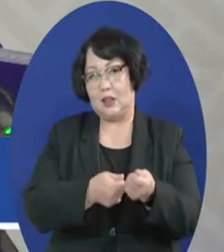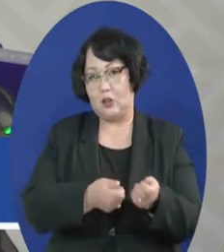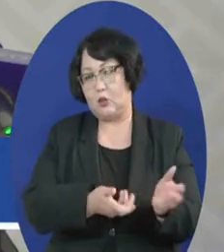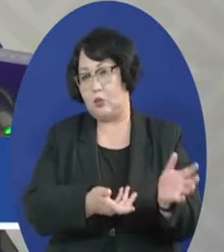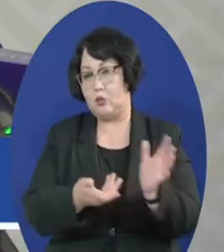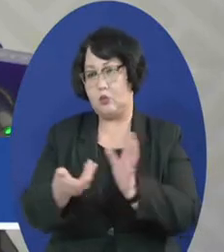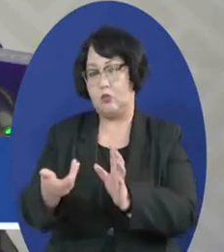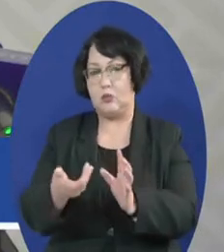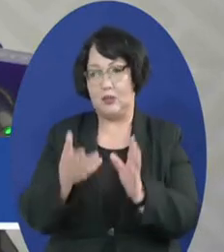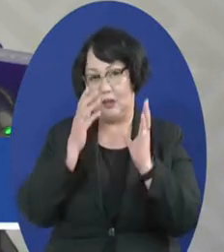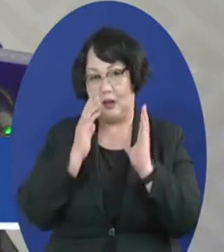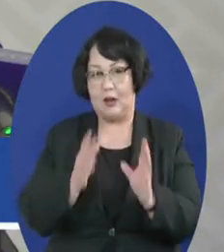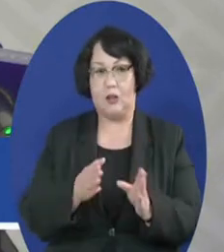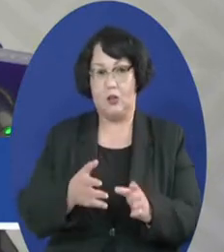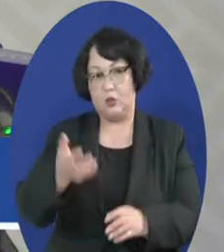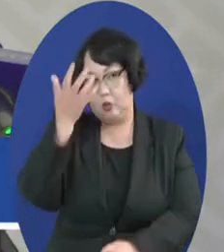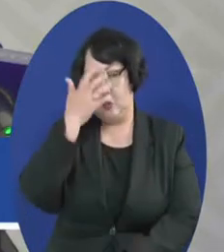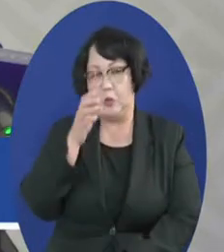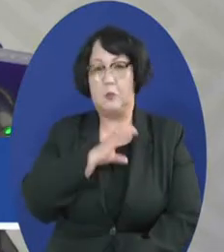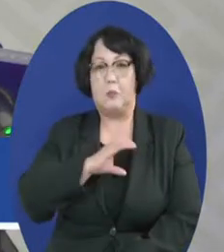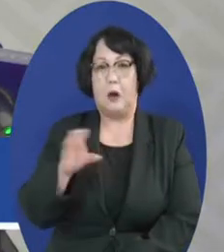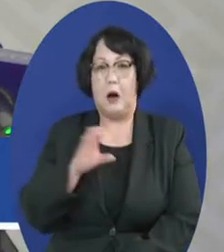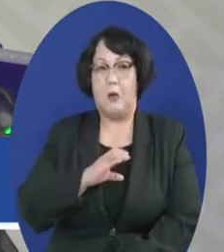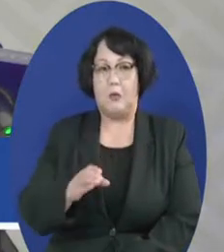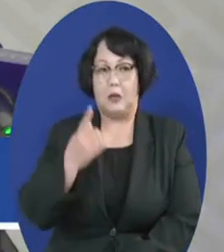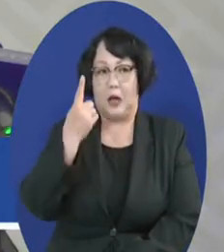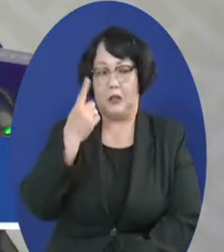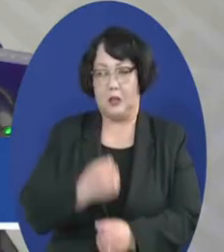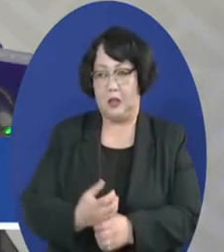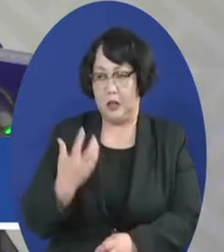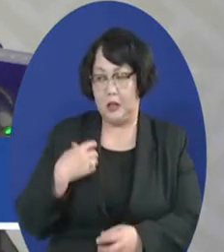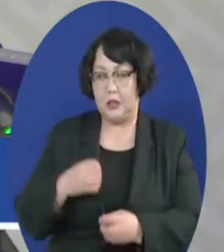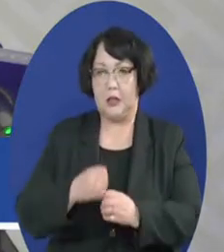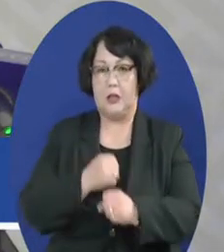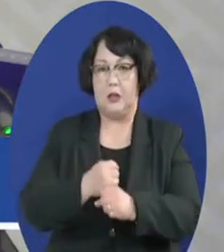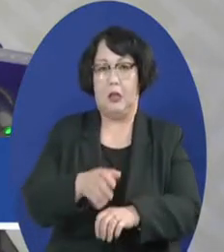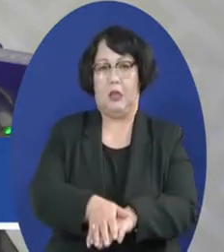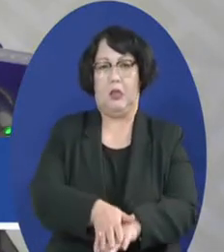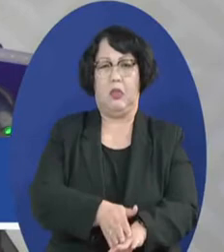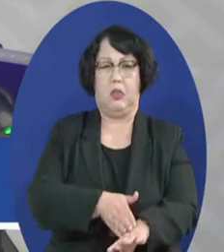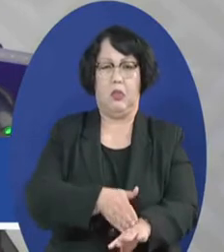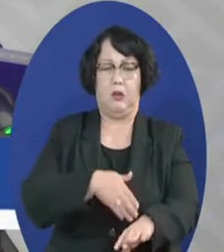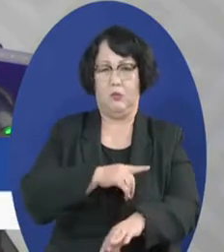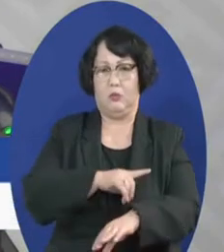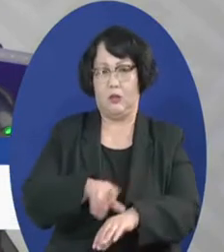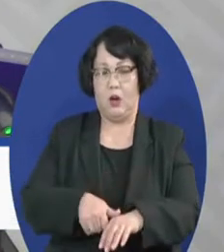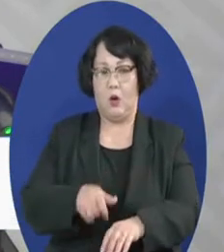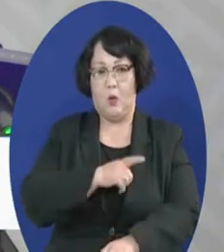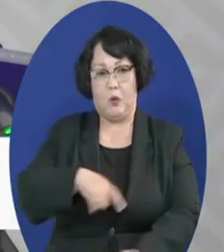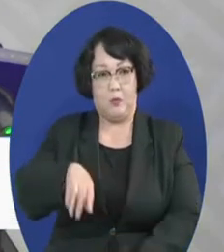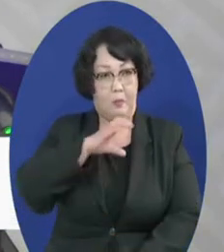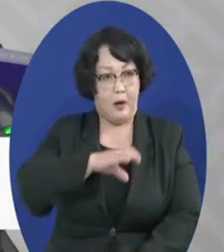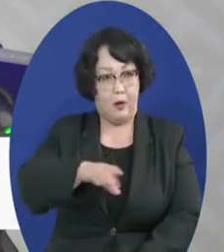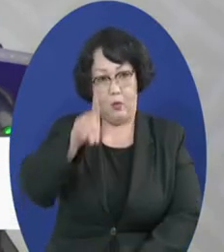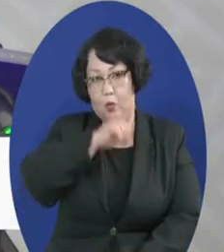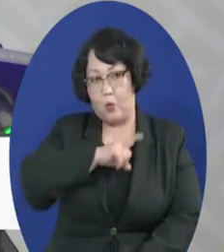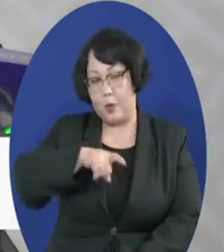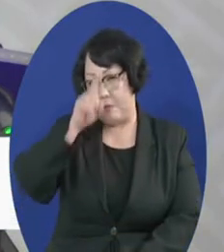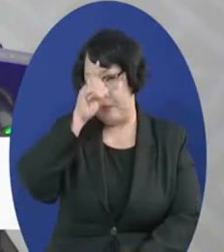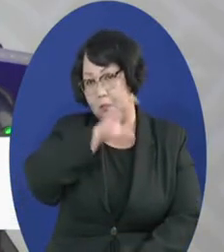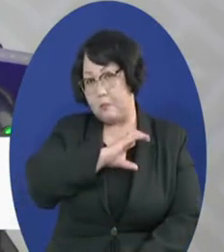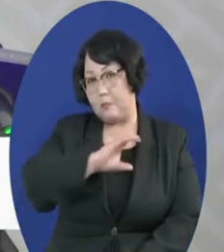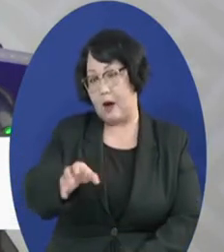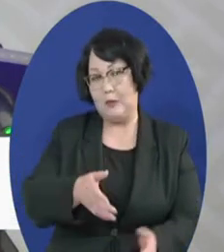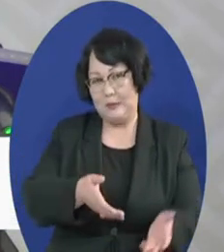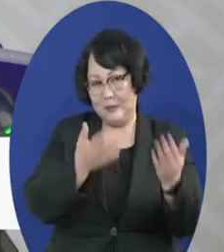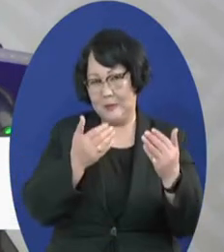гэж. Яг тэр зөвхөн одоо төрийн байгууллагууд бол энийг хийгээд маш удаан байгаа. Тийм учраас хувийн хөвшлийн байгууллагууд энэ ажилд